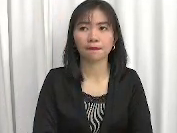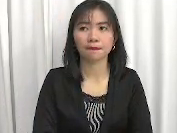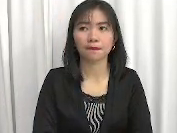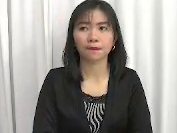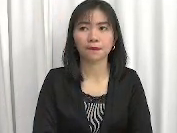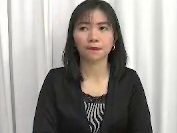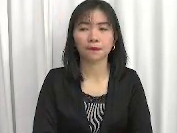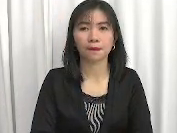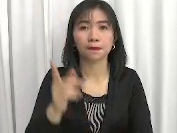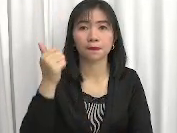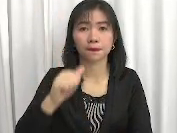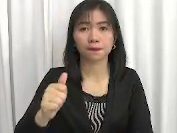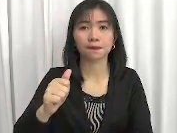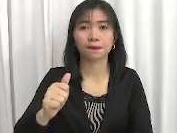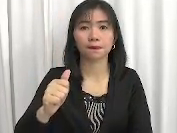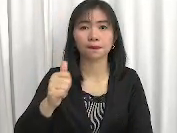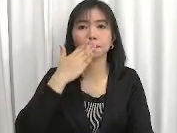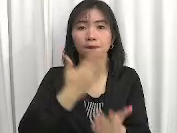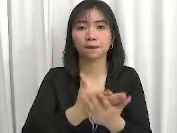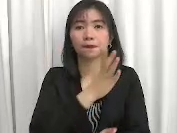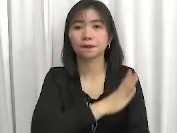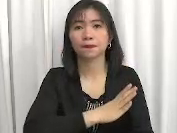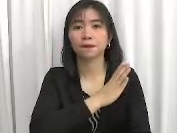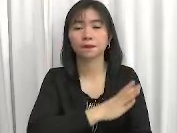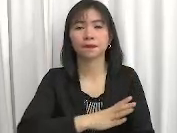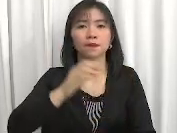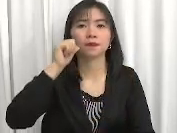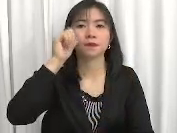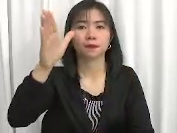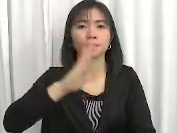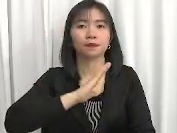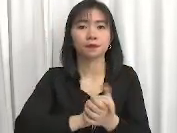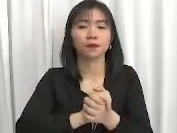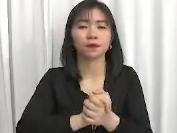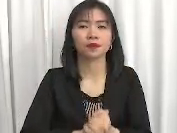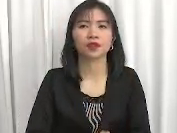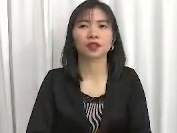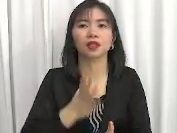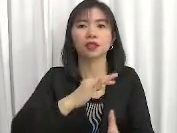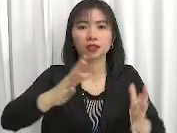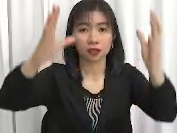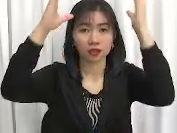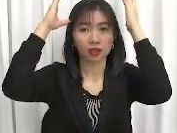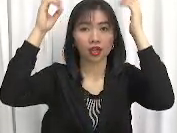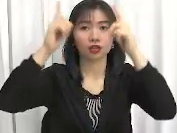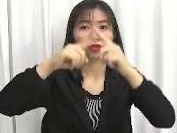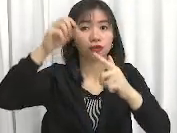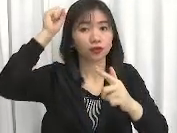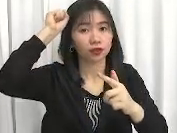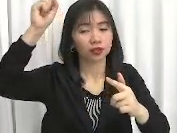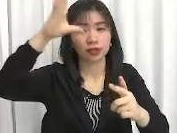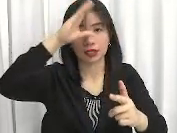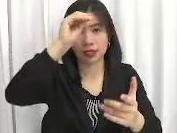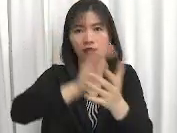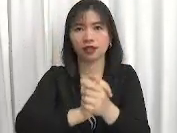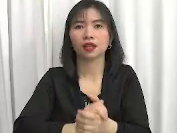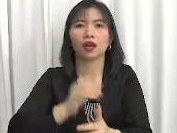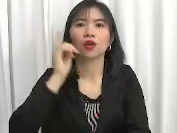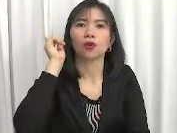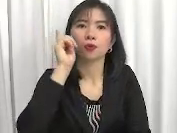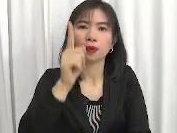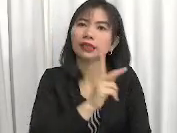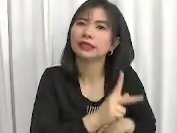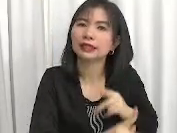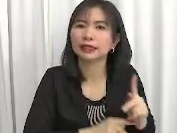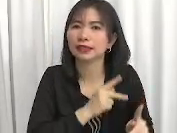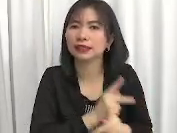ashamed is rottenness in his bones. Oh, sa Tagalog, kinuha ko rin yung katagalugan nito. Ang mabait na